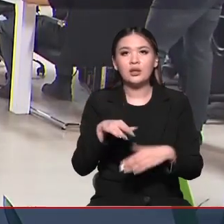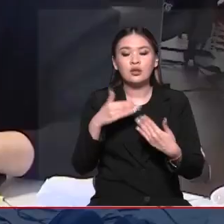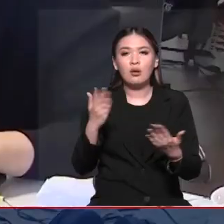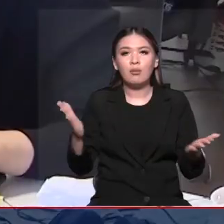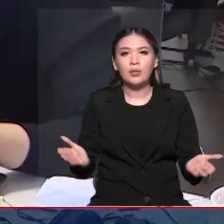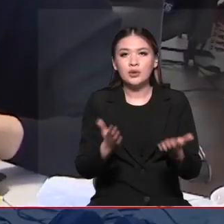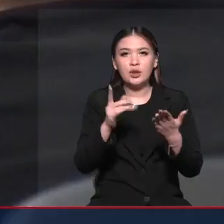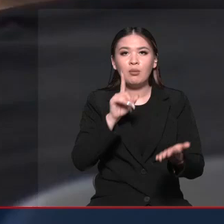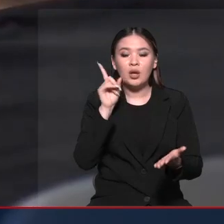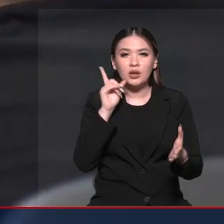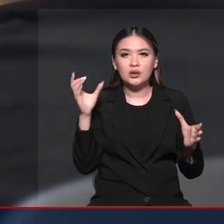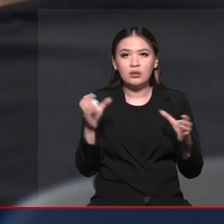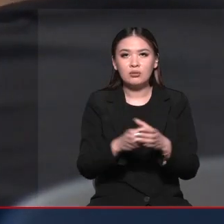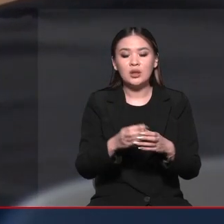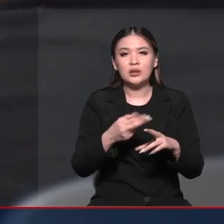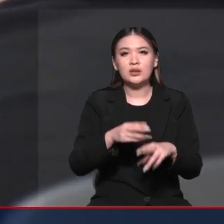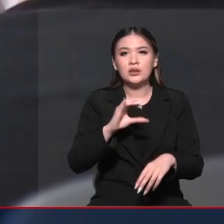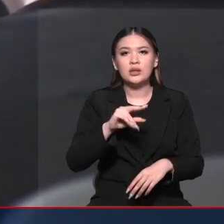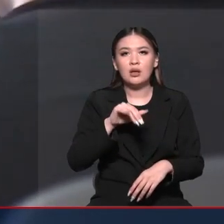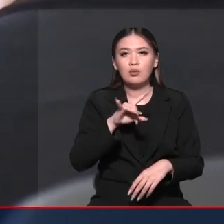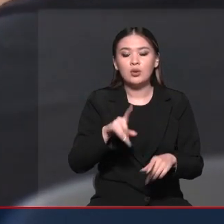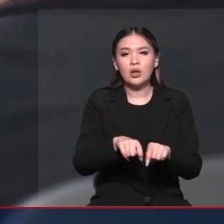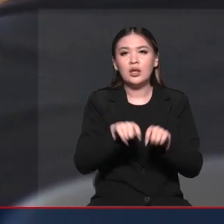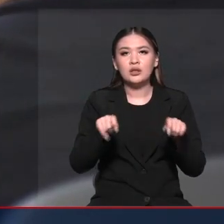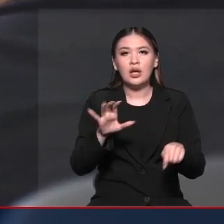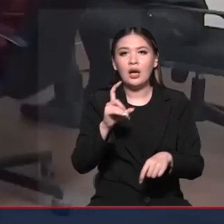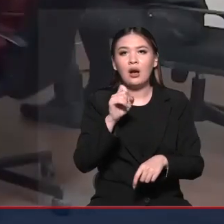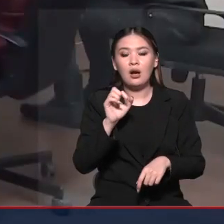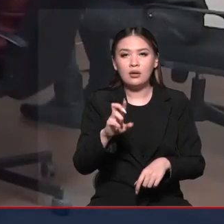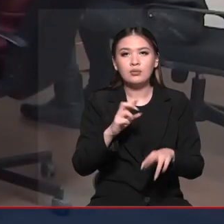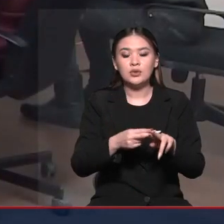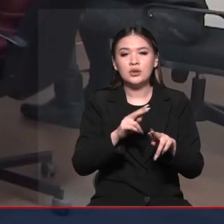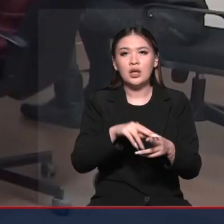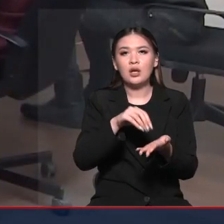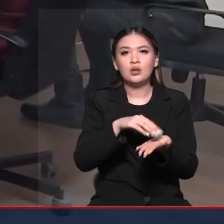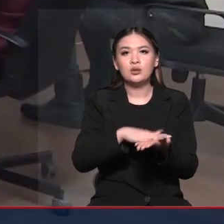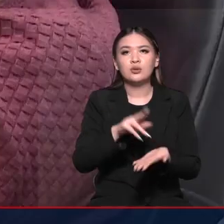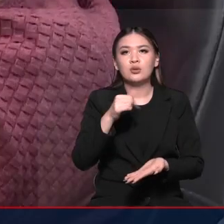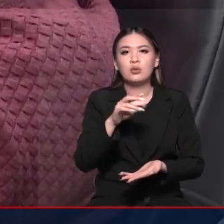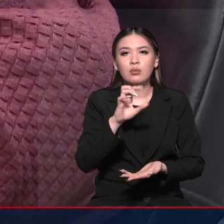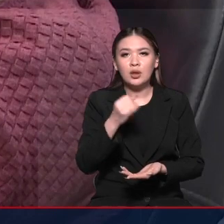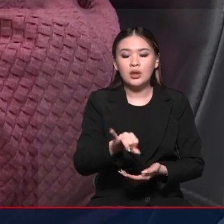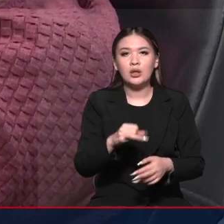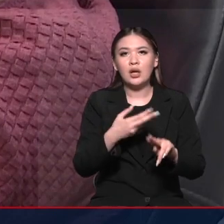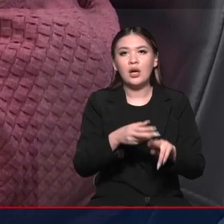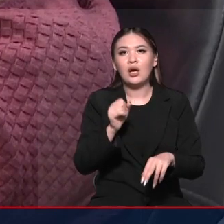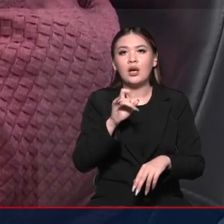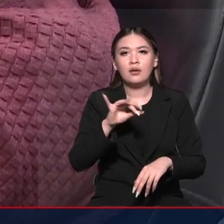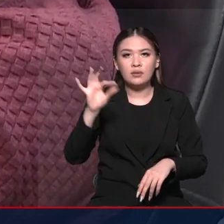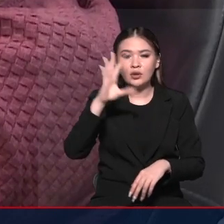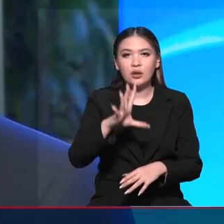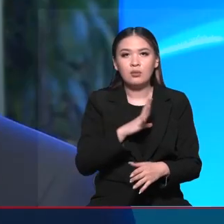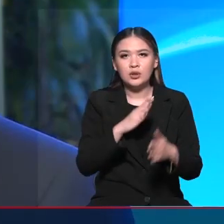поддержать таких же молодых предпринимателей, в Сингапуре откроют инновационный хаб. Подобные центры действуют в Дубае, Саудовской Аравии и Кремниевой